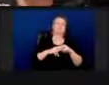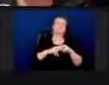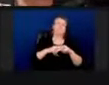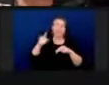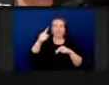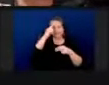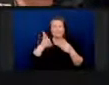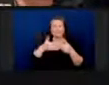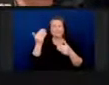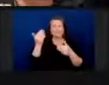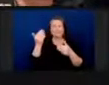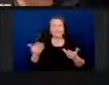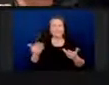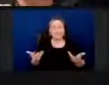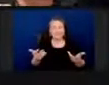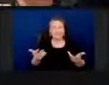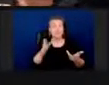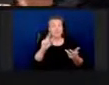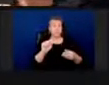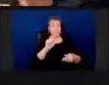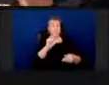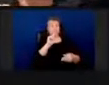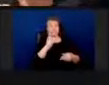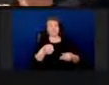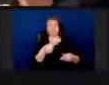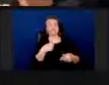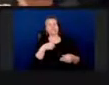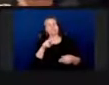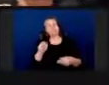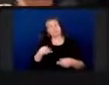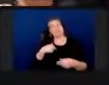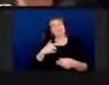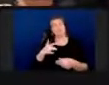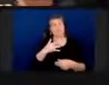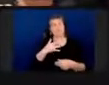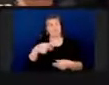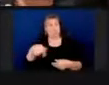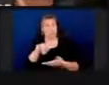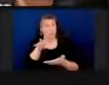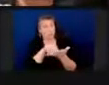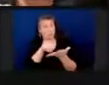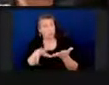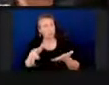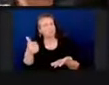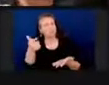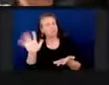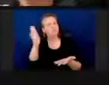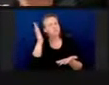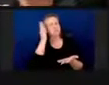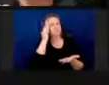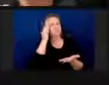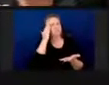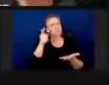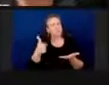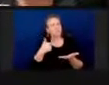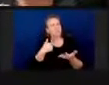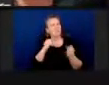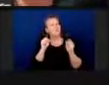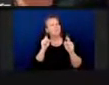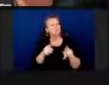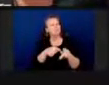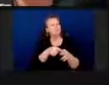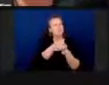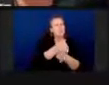Wengine wanadhani kwamba jambo hili ni jepesi kuliko hili na kadhalika, lakini